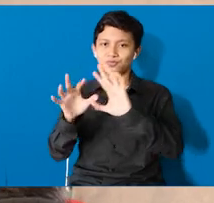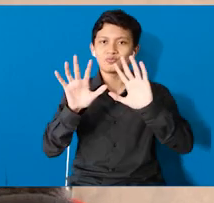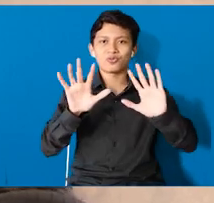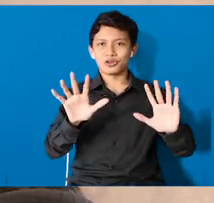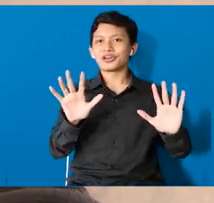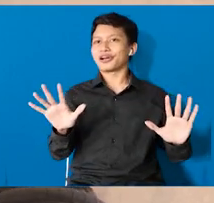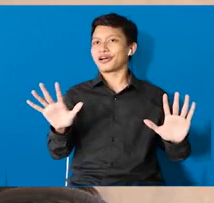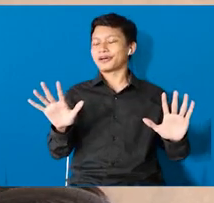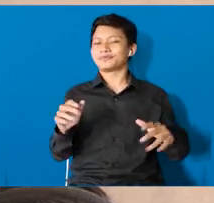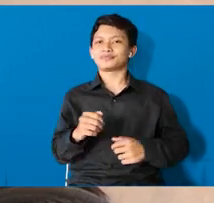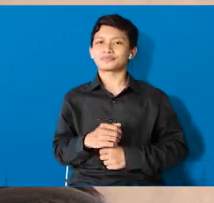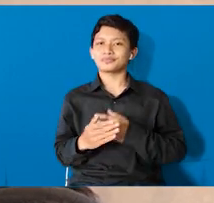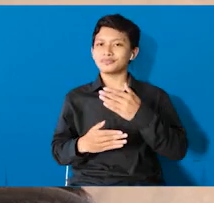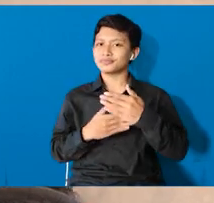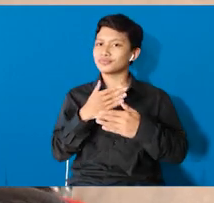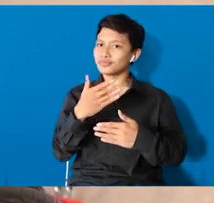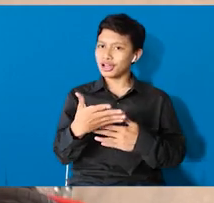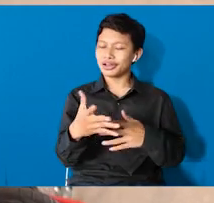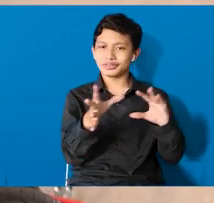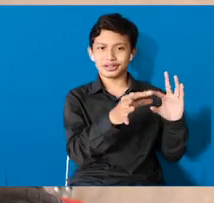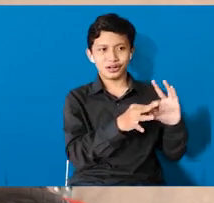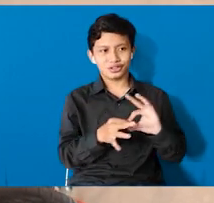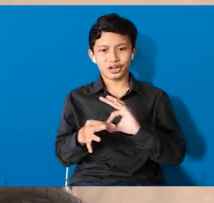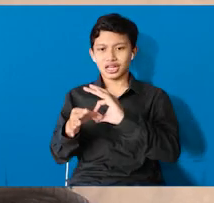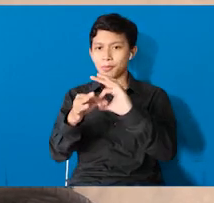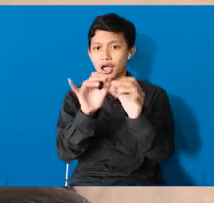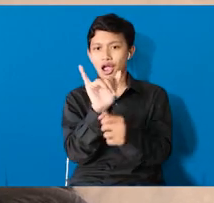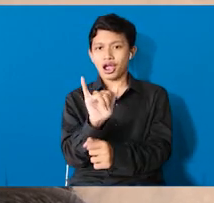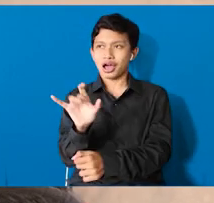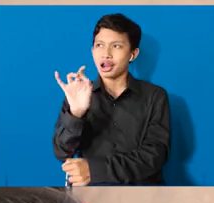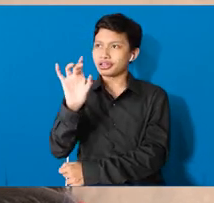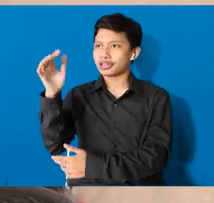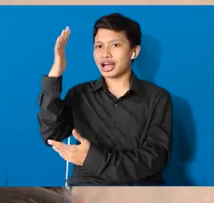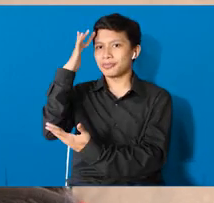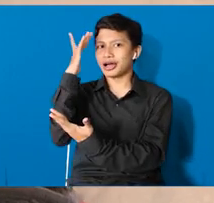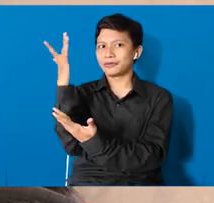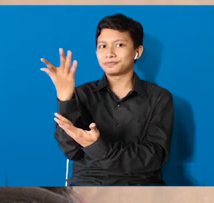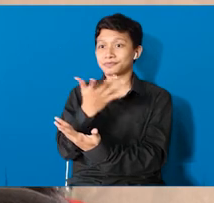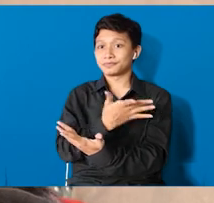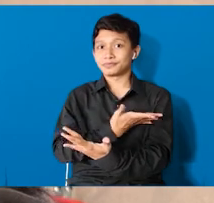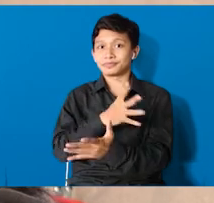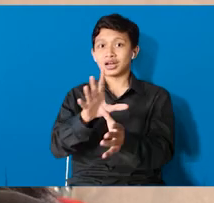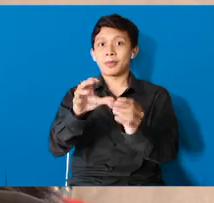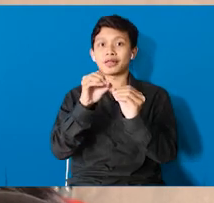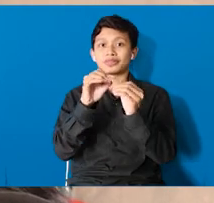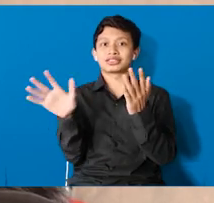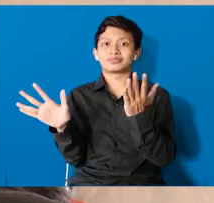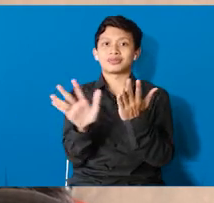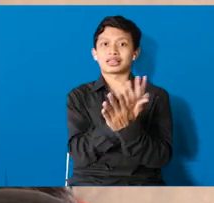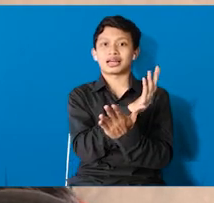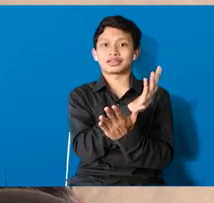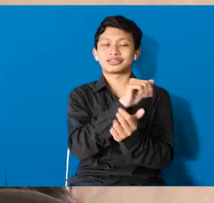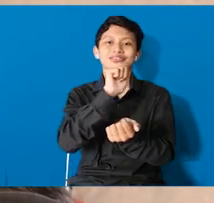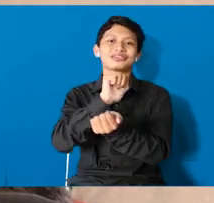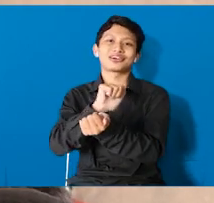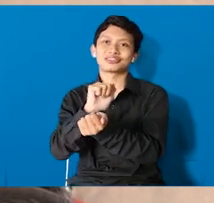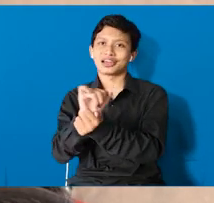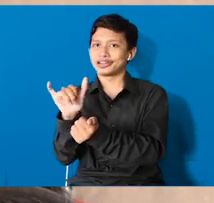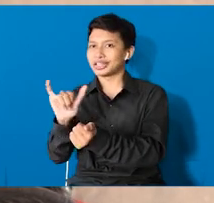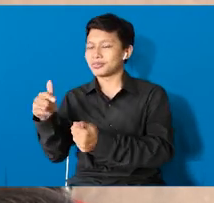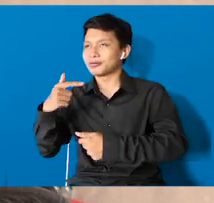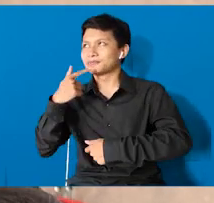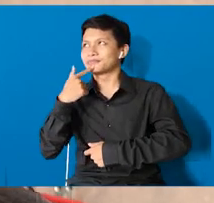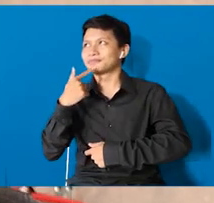di padukuhan. Kemudian kerjasama yang lainnya adalah kami mendapatkan kesempatan bekerja sama